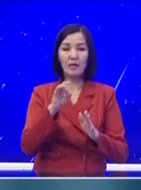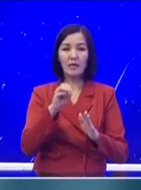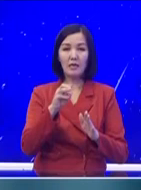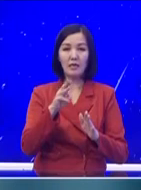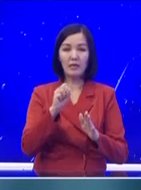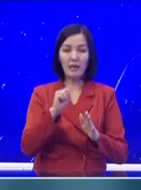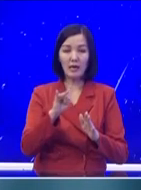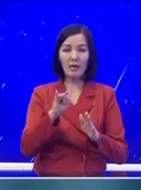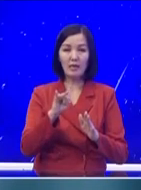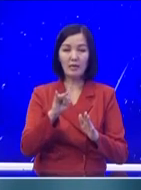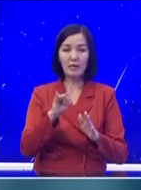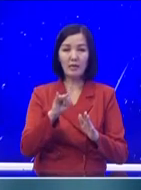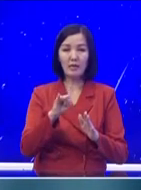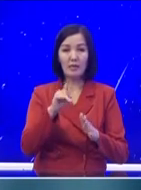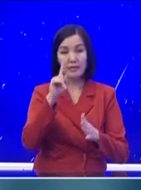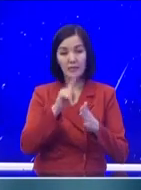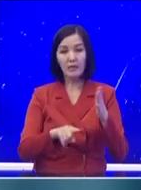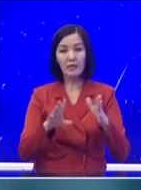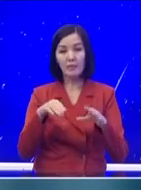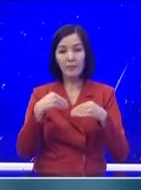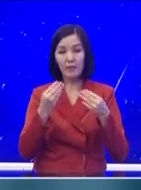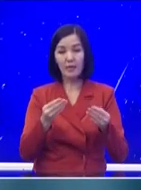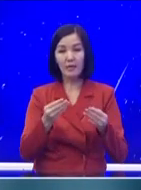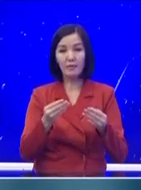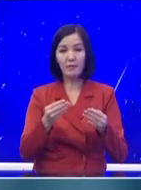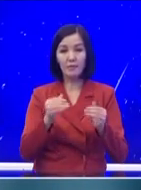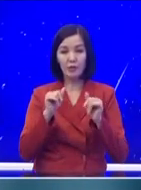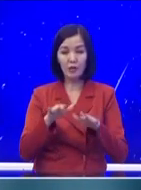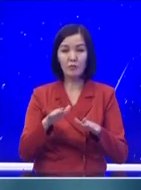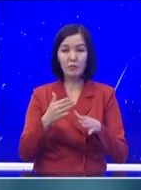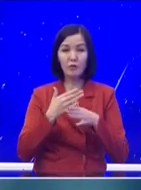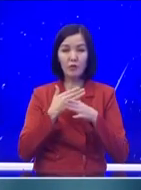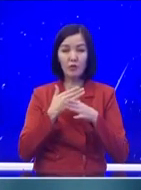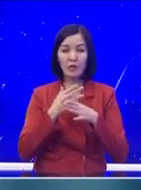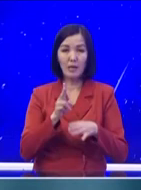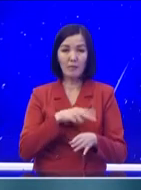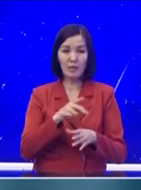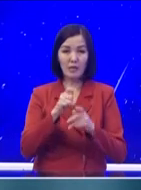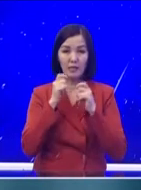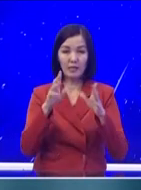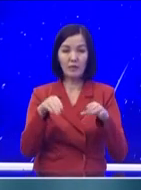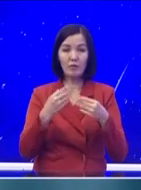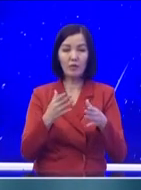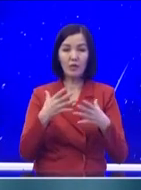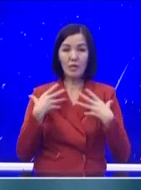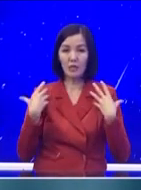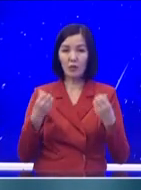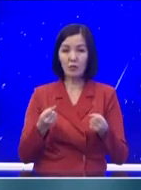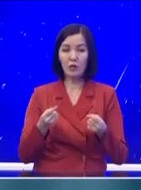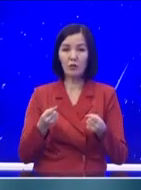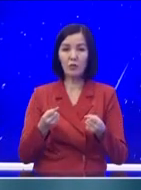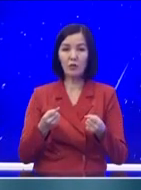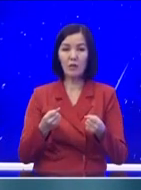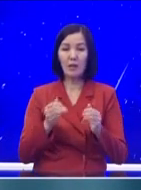беруіне соғыстың аманатын біз осы аналарға табыстадық. Біз осы аналарға келешекте денсаулықтары зор болсын,